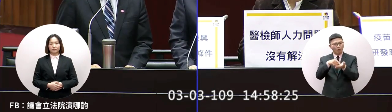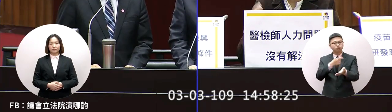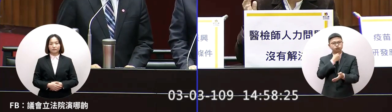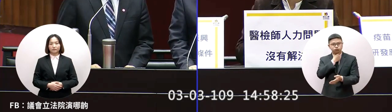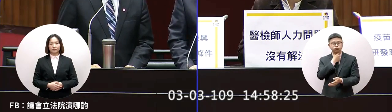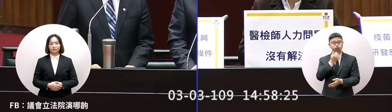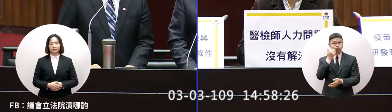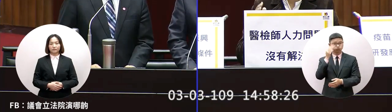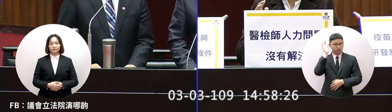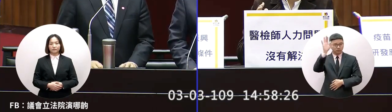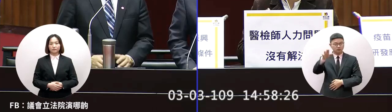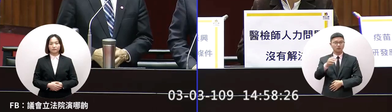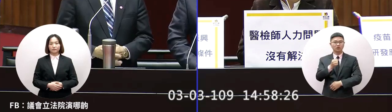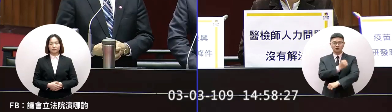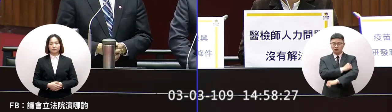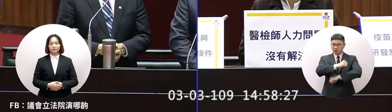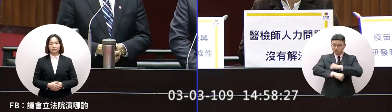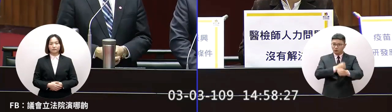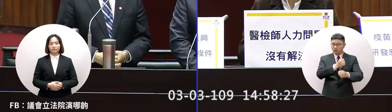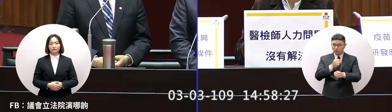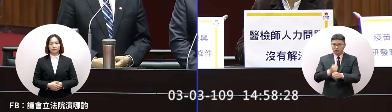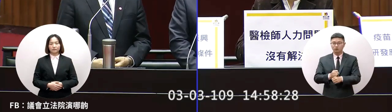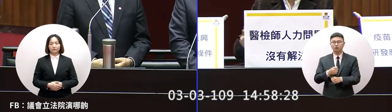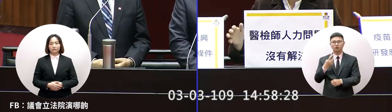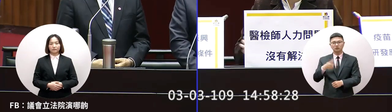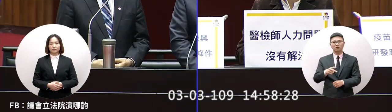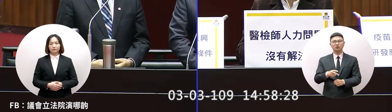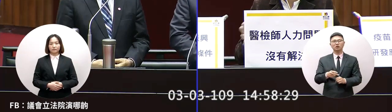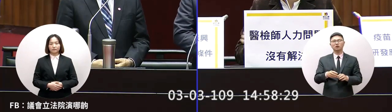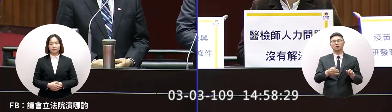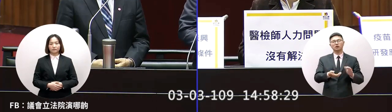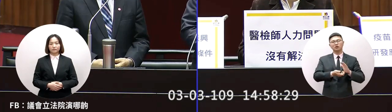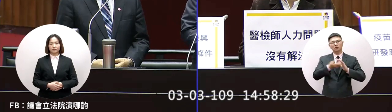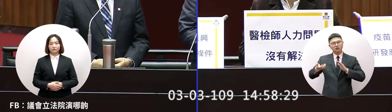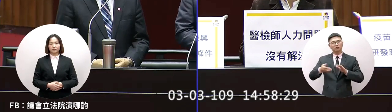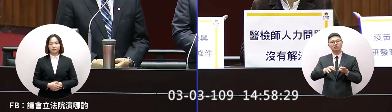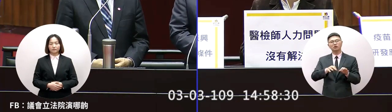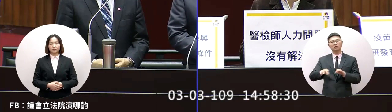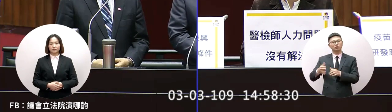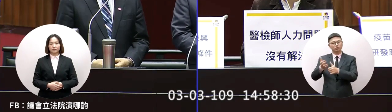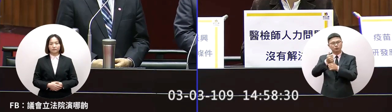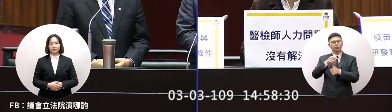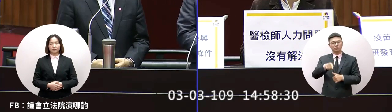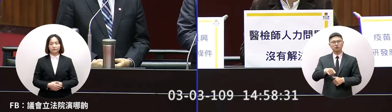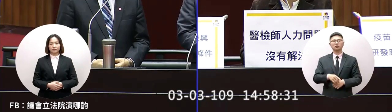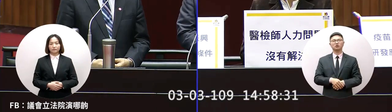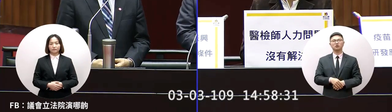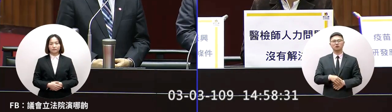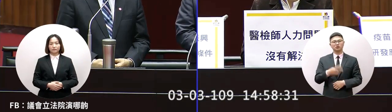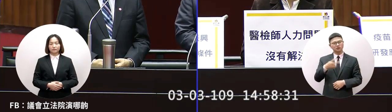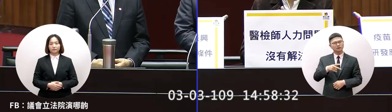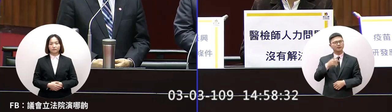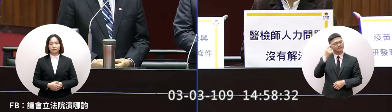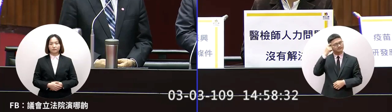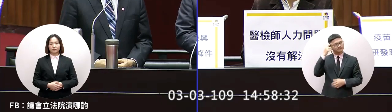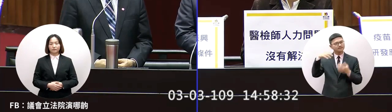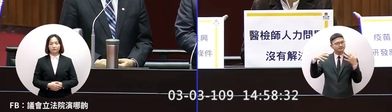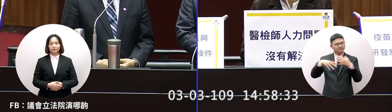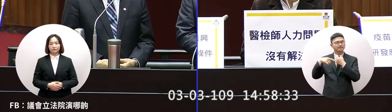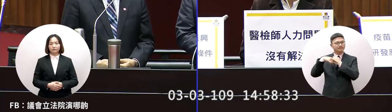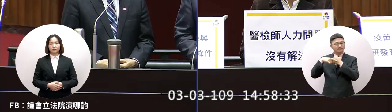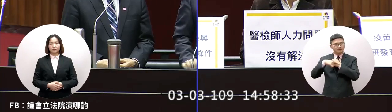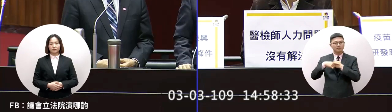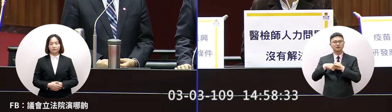劳动有关，劳动部或者是移民署在移工这个部分，看怎么样来做更妥善